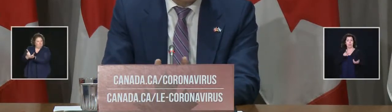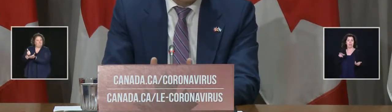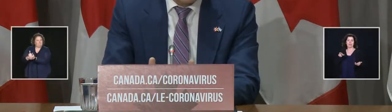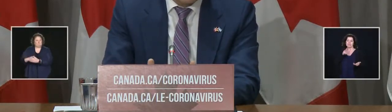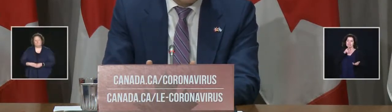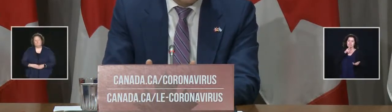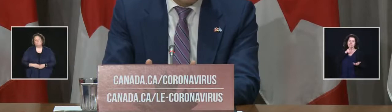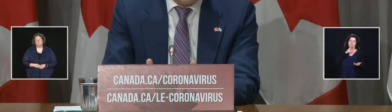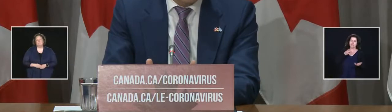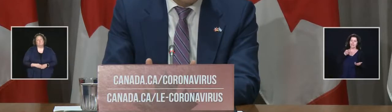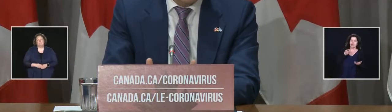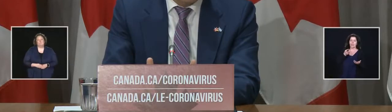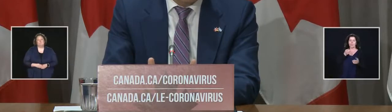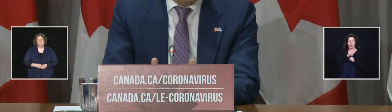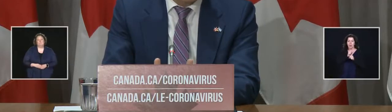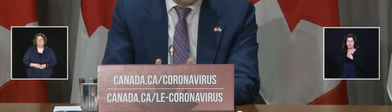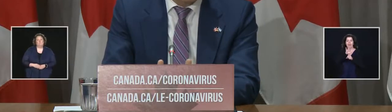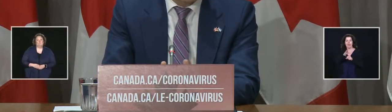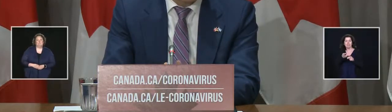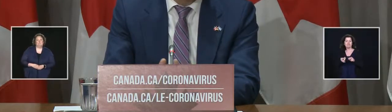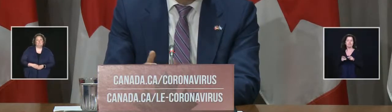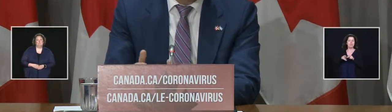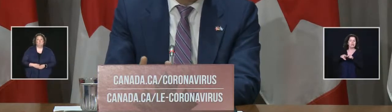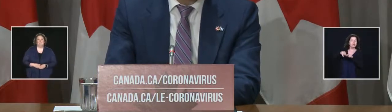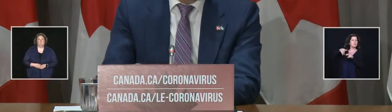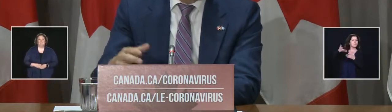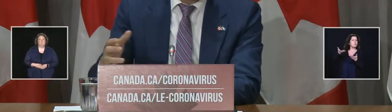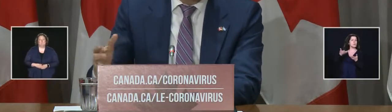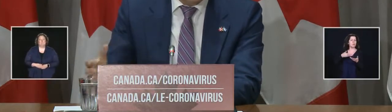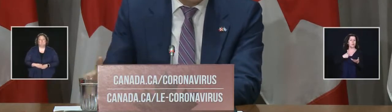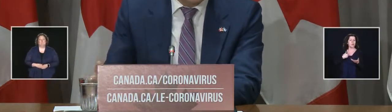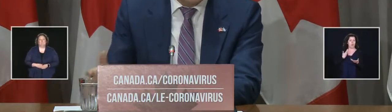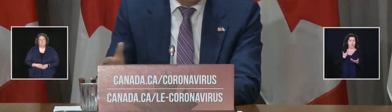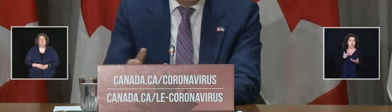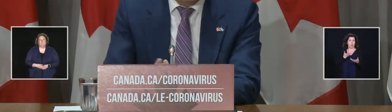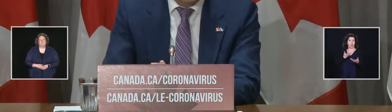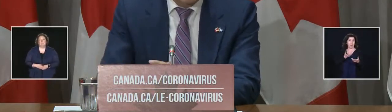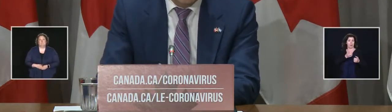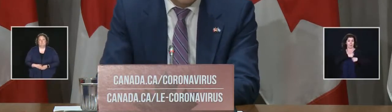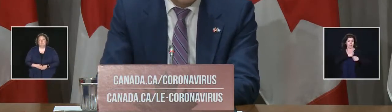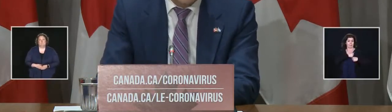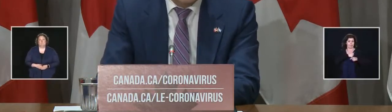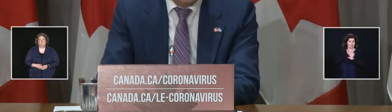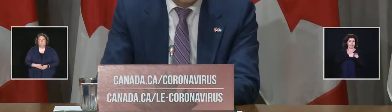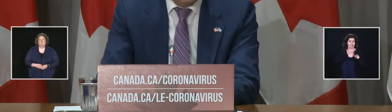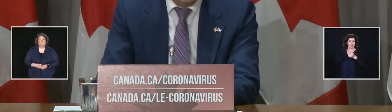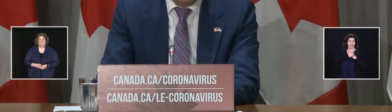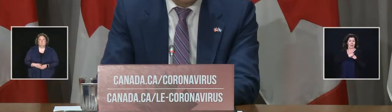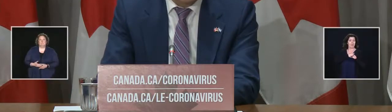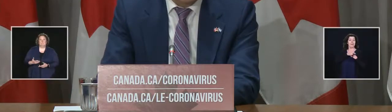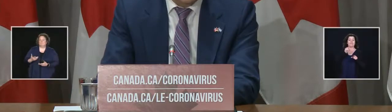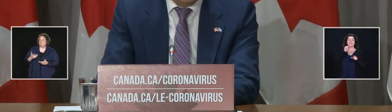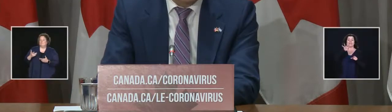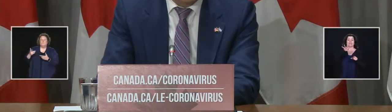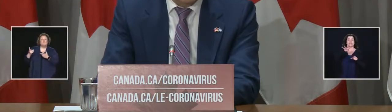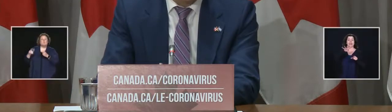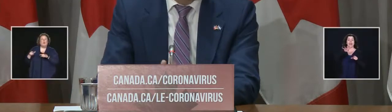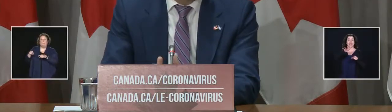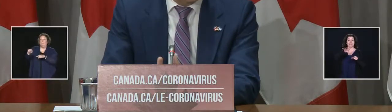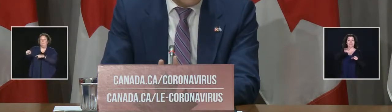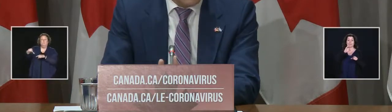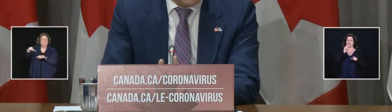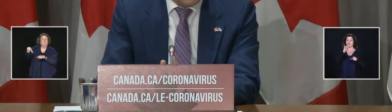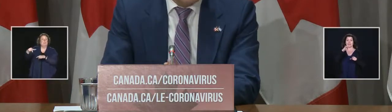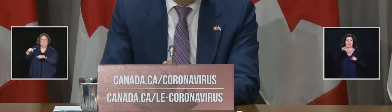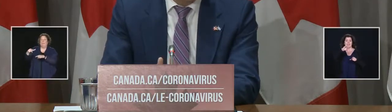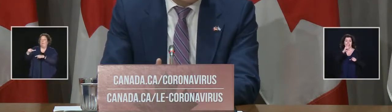puisque les membres des forces armées ont été appelés à agir en dehors des 25 premiers CHSLD identifiés par le gouvernement du Québec.